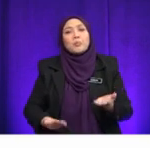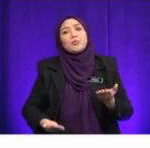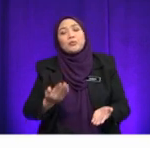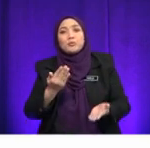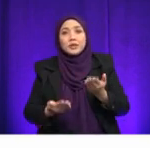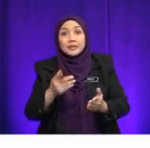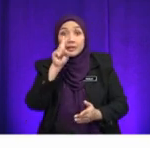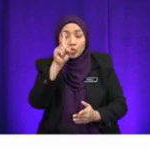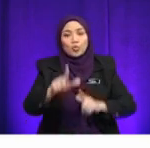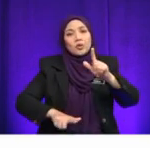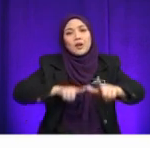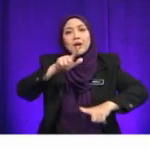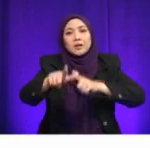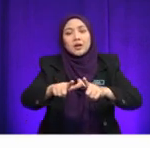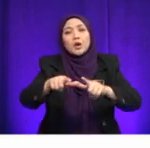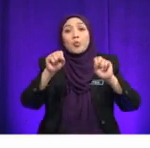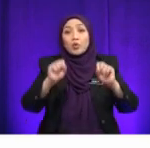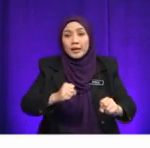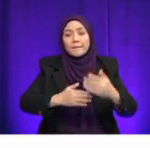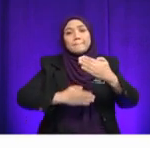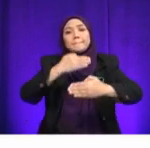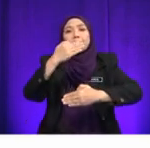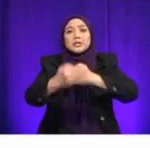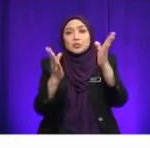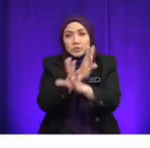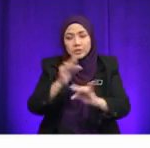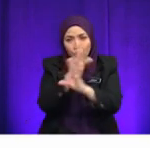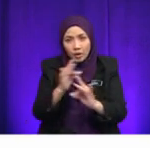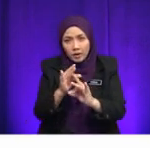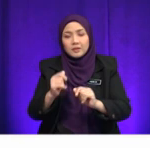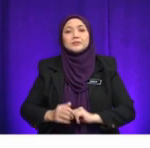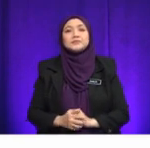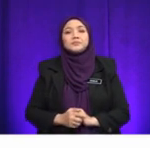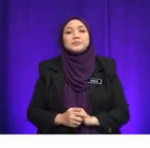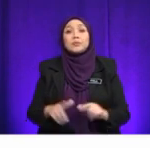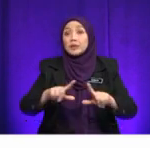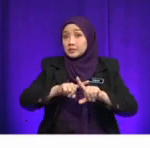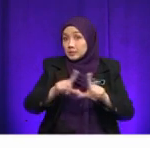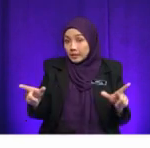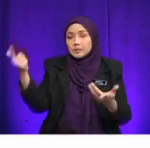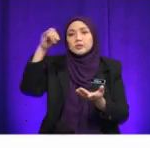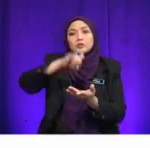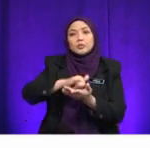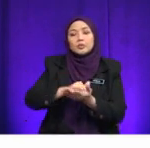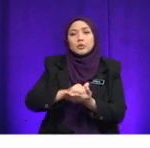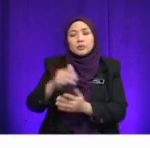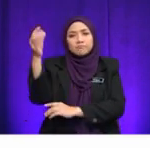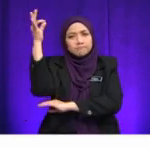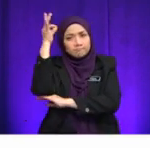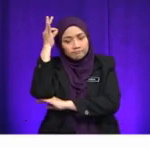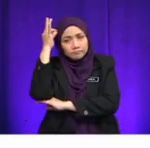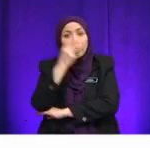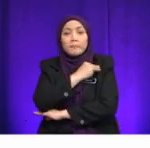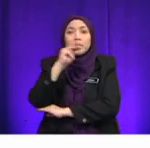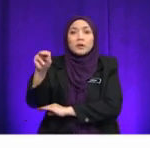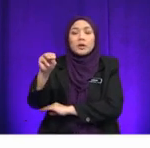satu langkah yang mereka anggap dapat memajukan Negeri kemudian selain memajukan Negeri pandangan berikut penyerahan ini juga